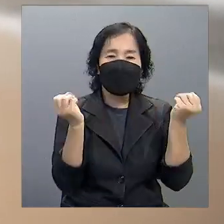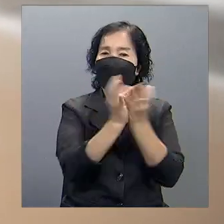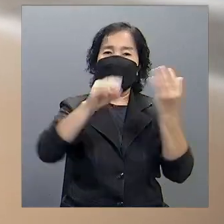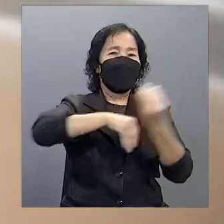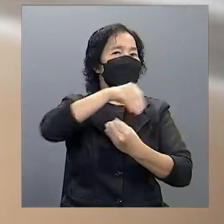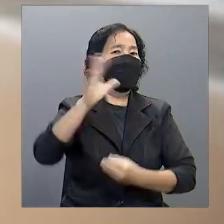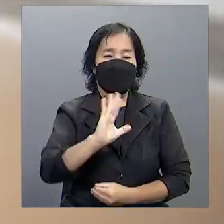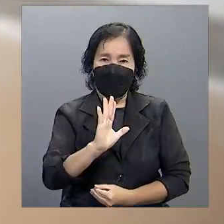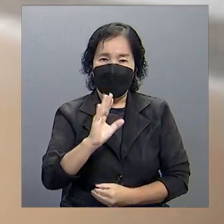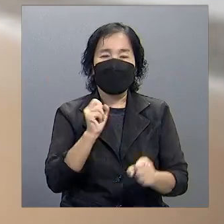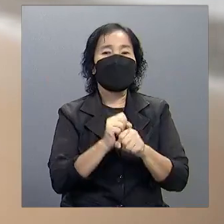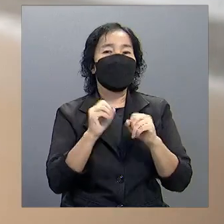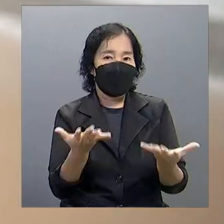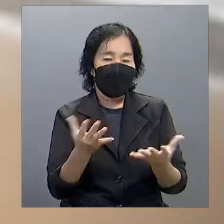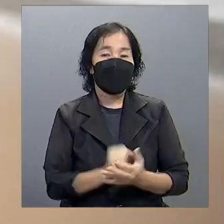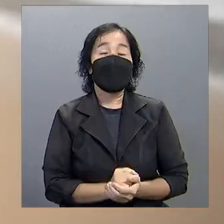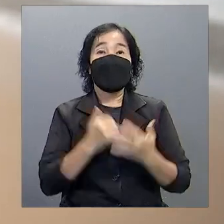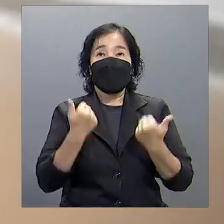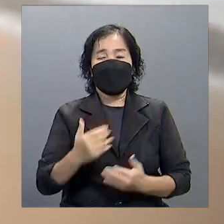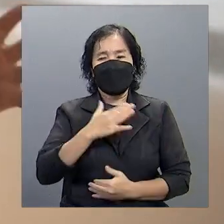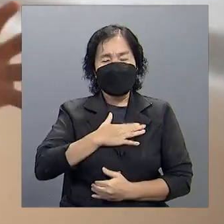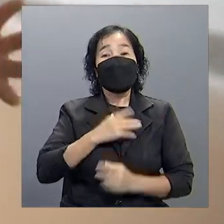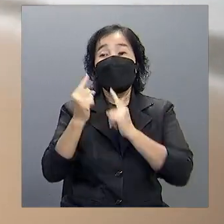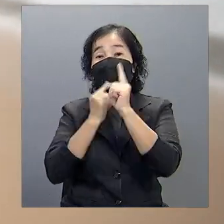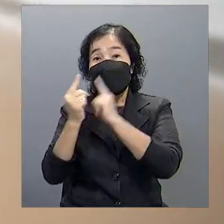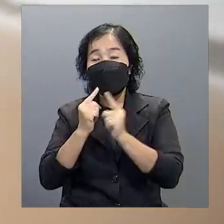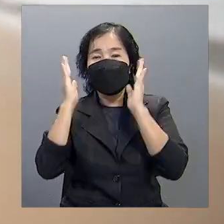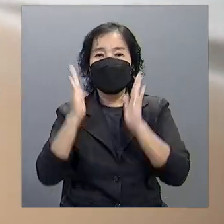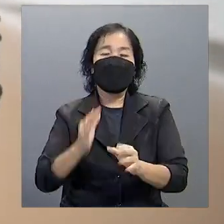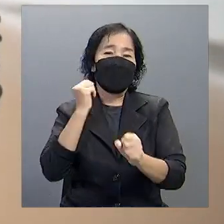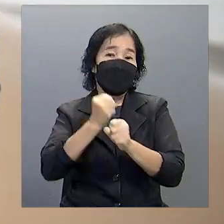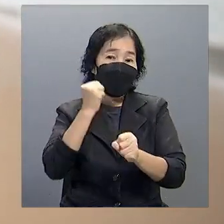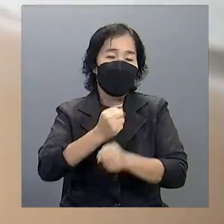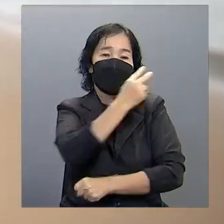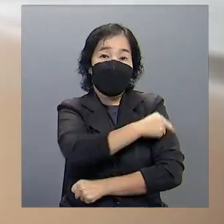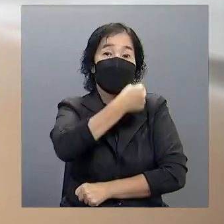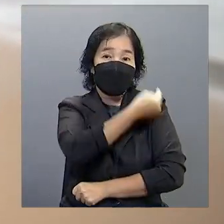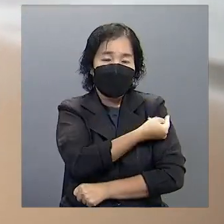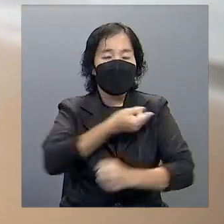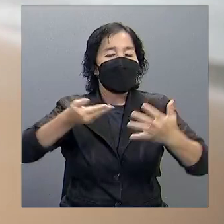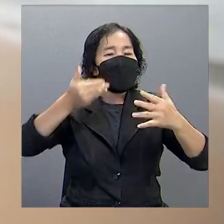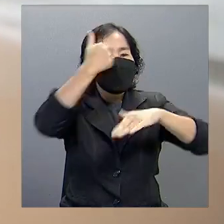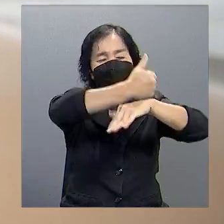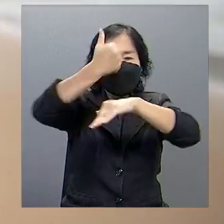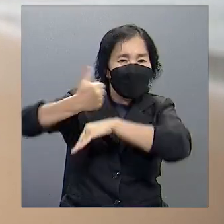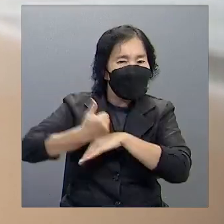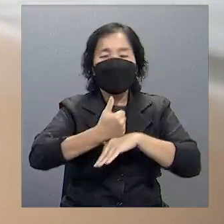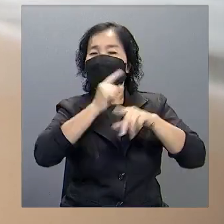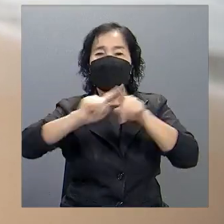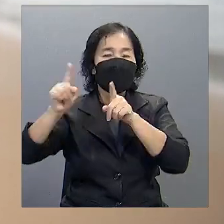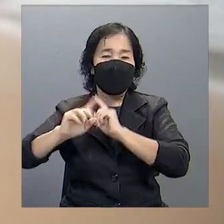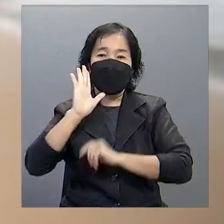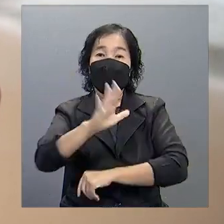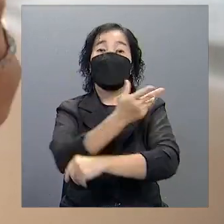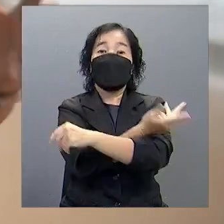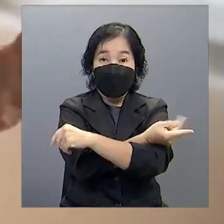ที่รู้สู้ภัยได้พูดคุยกับเจ้าหน้าที่สาธารณสุขทุกระดับที่จังหวัดภูเก็ตนะครับประสบการณ์ในการรับมือกับโควิด-19 ซึ่งพวกเขานั้น